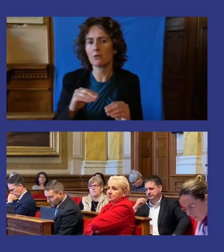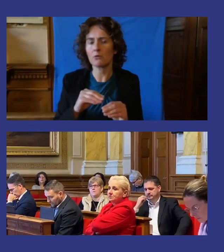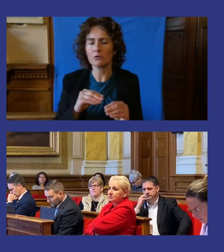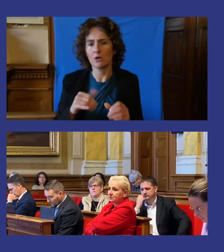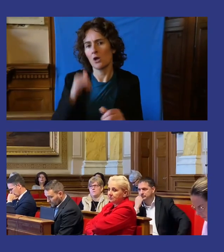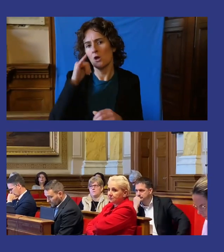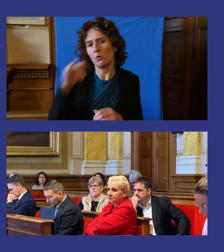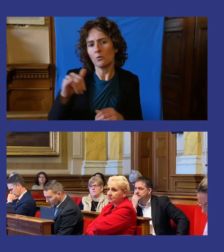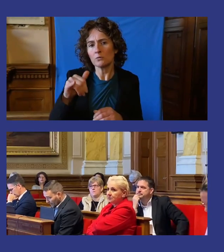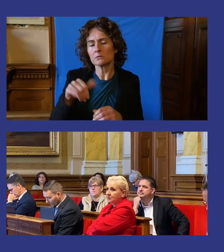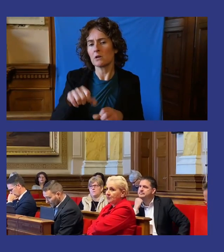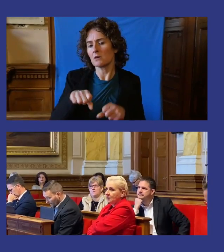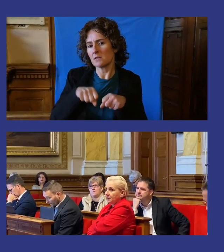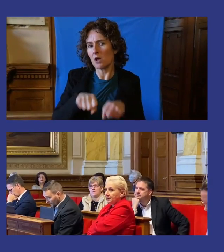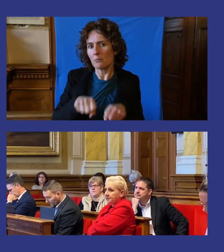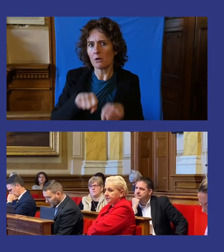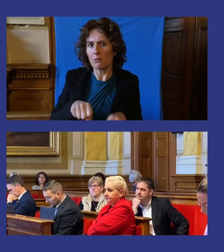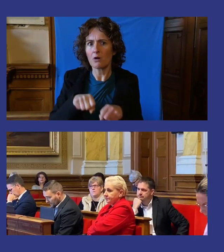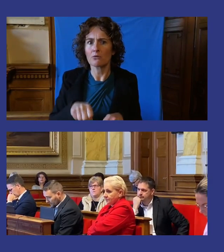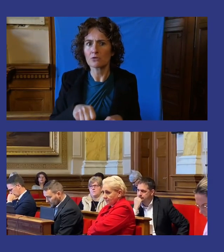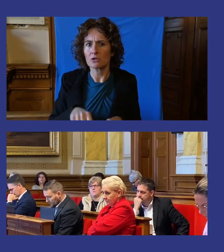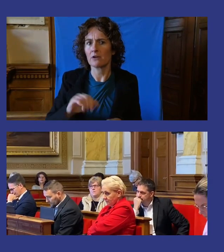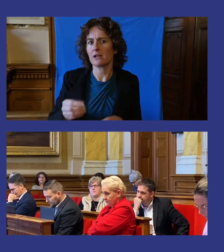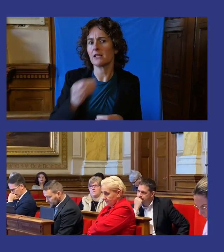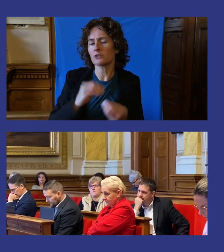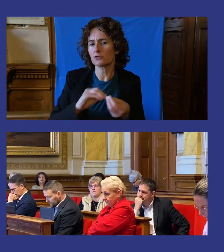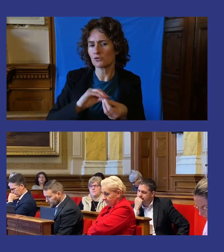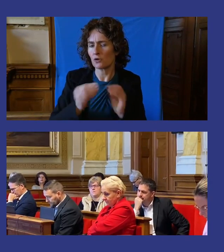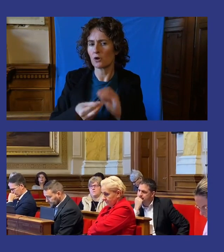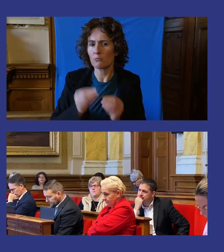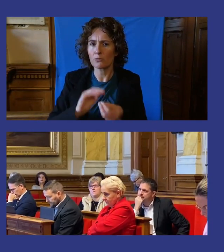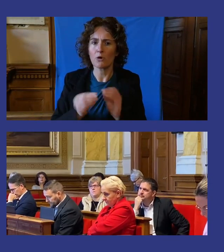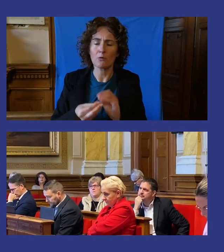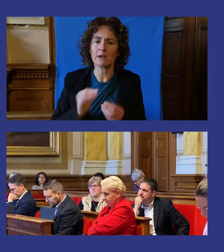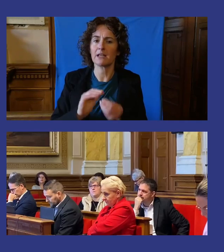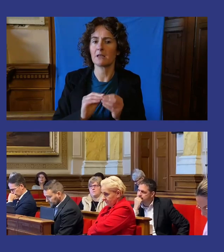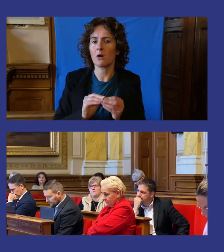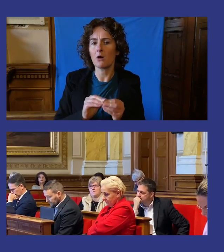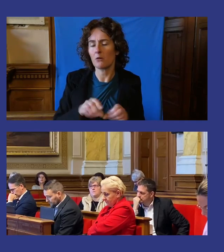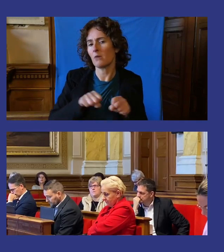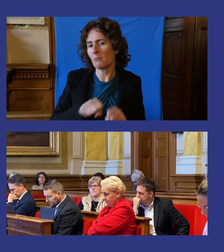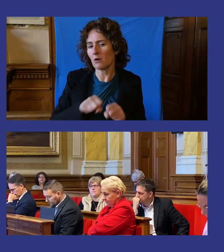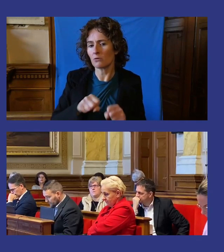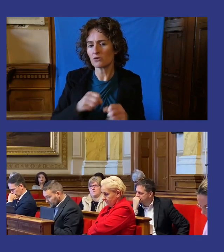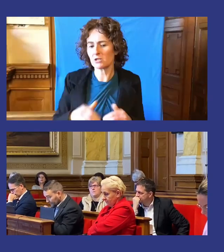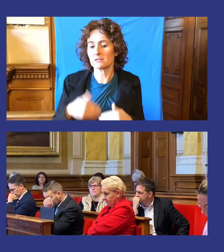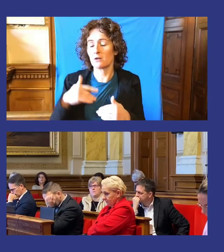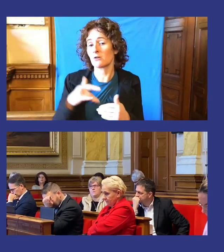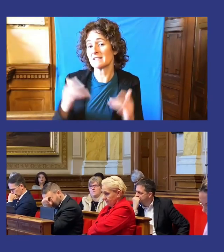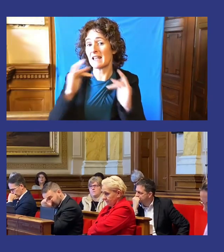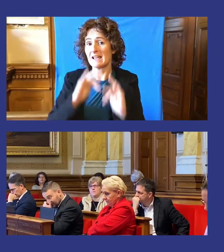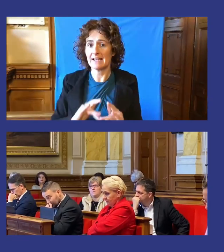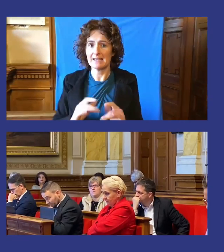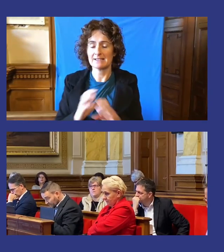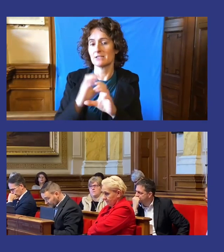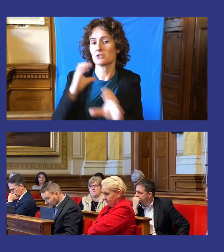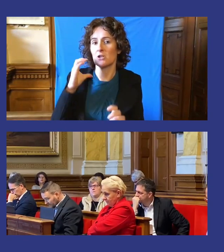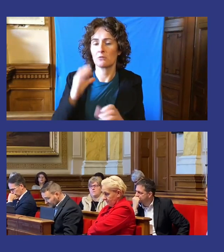babakocsikat a buszon. Jó, tehát szemben korábban 120 millió évente két óránként üresen járó